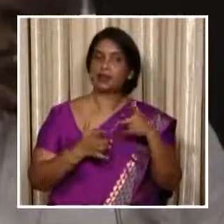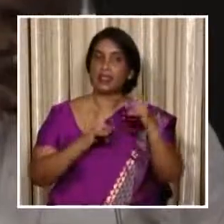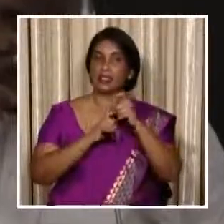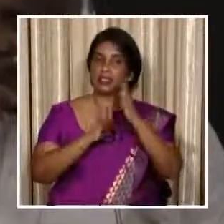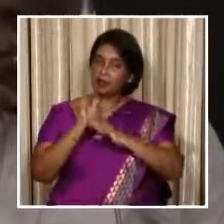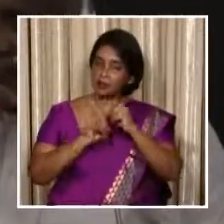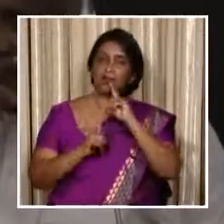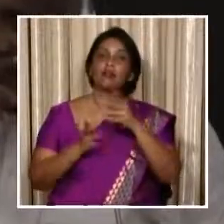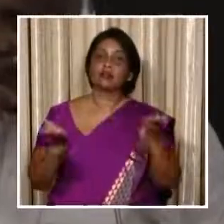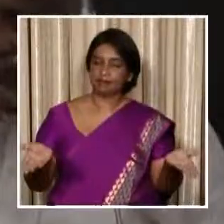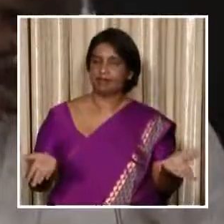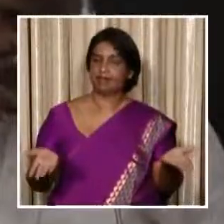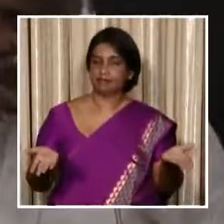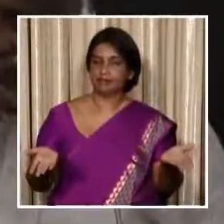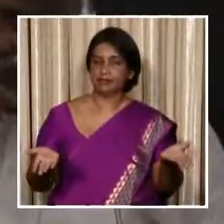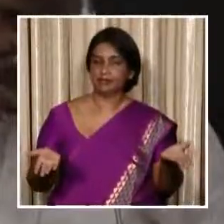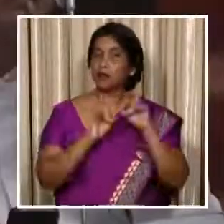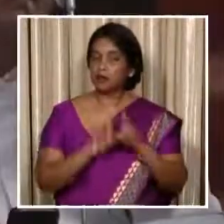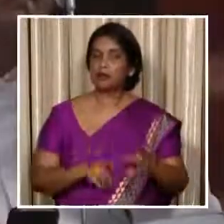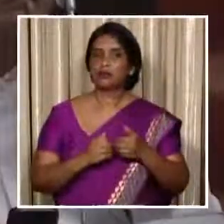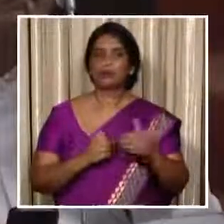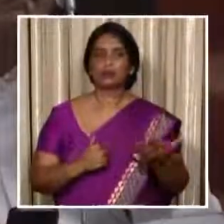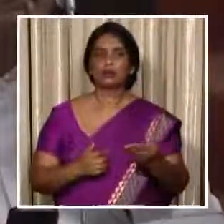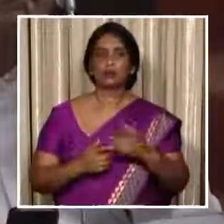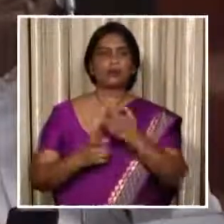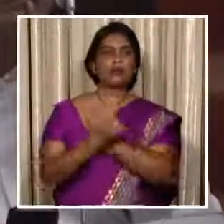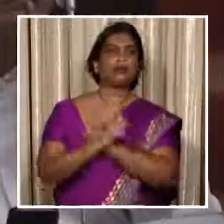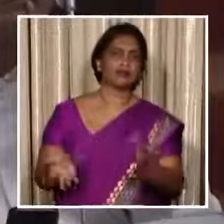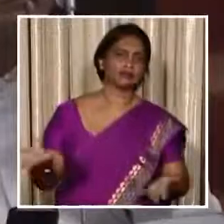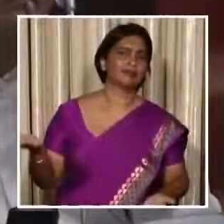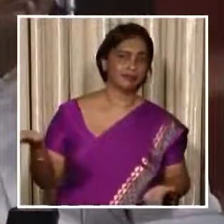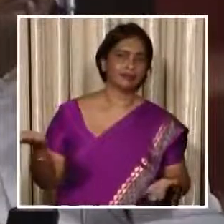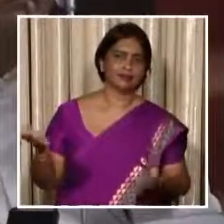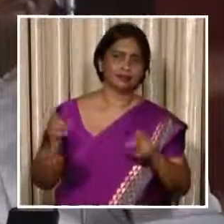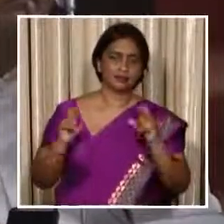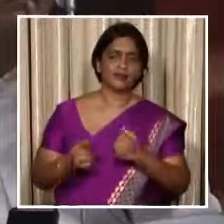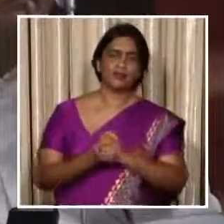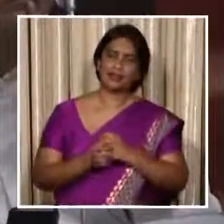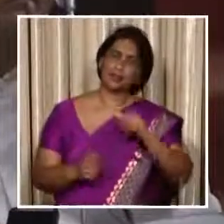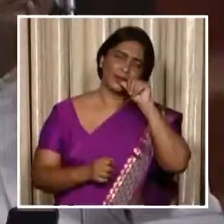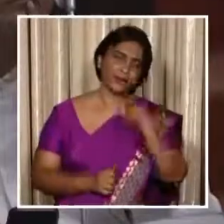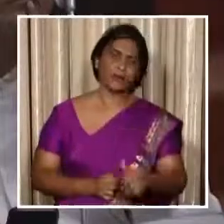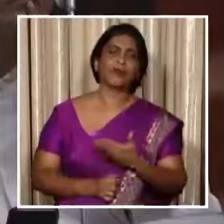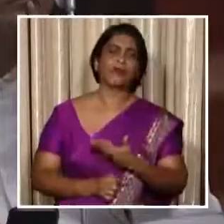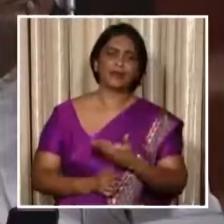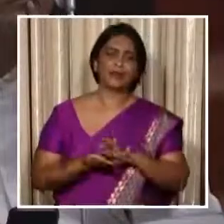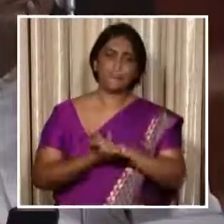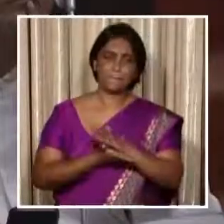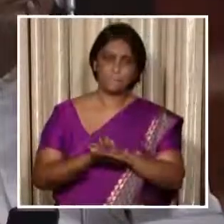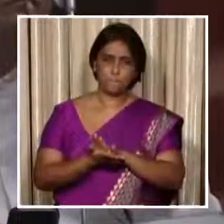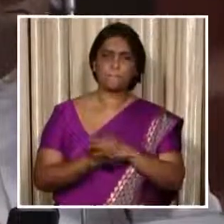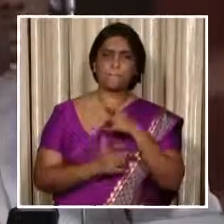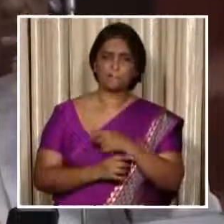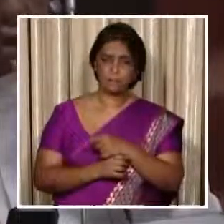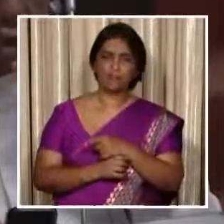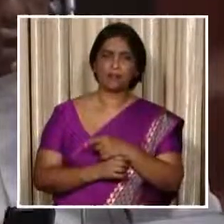தொடர்பில் முறையான நடவடிக்கை எடுக்கப்பட வேண்டும் என்றார் எதிர்கட்சி பிரதம கொறடாவான லக்ஷ்மன் கிரியல்ல உரையாற்றுகையில்